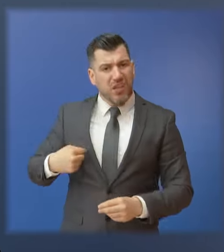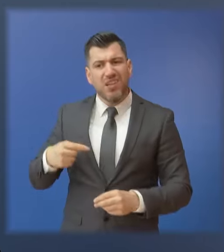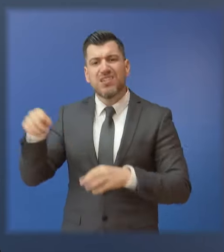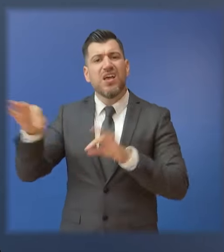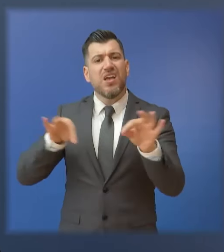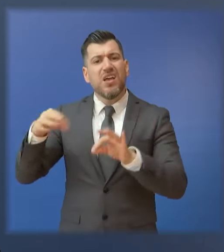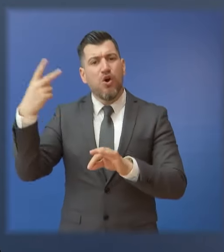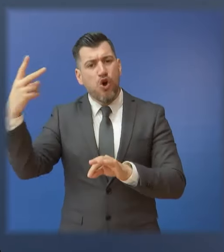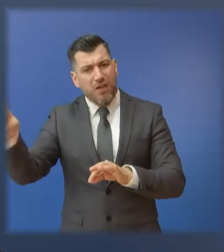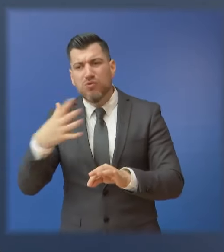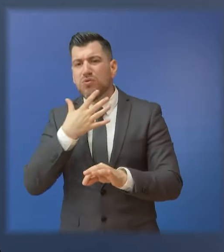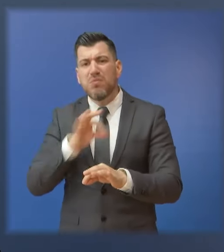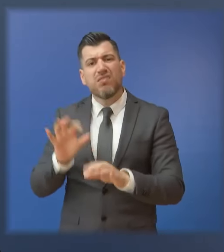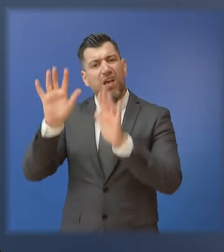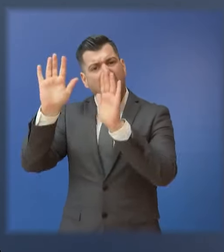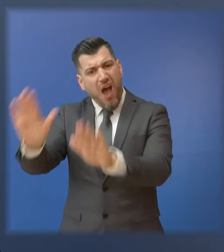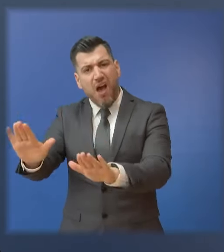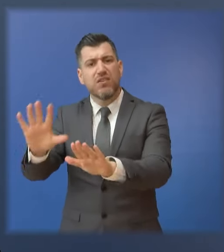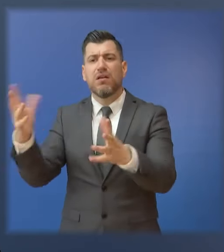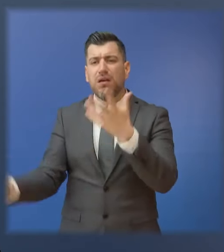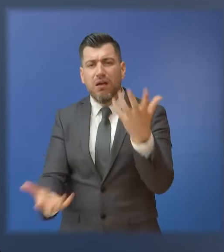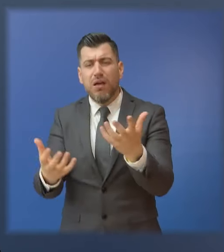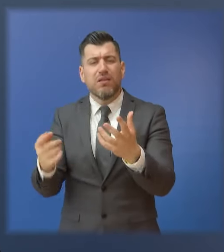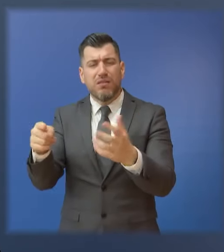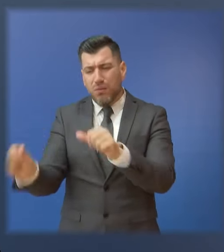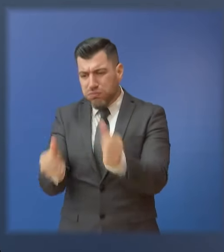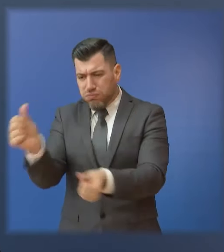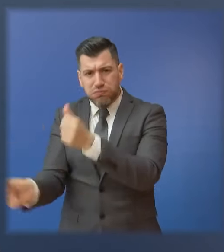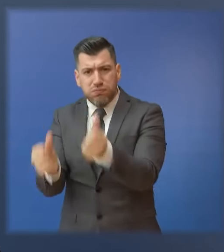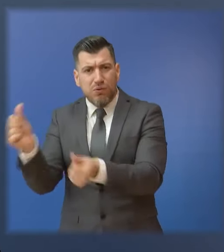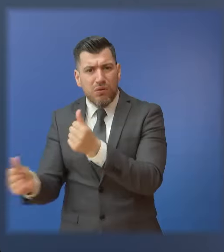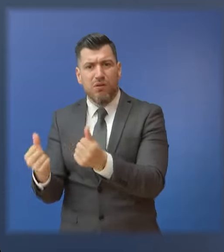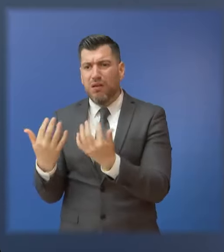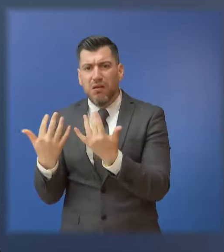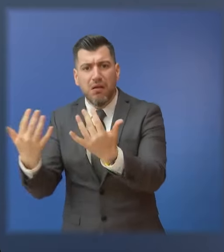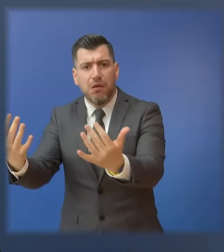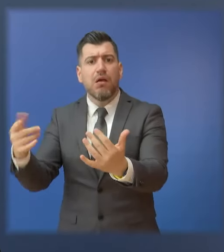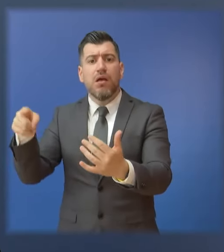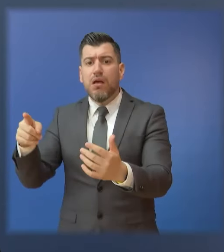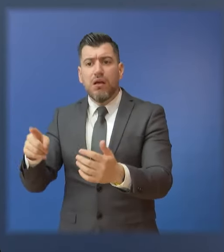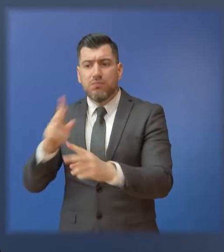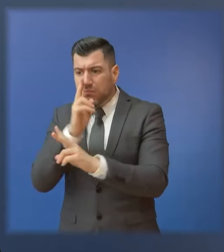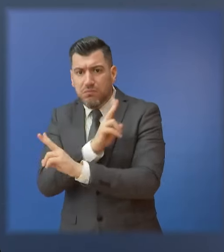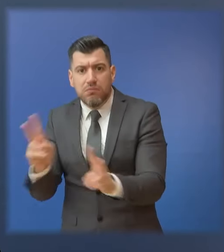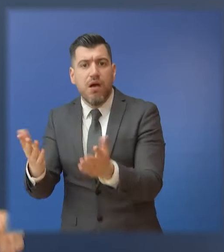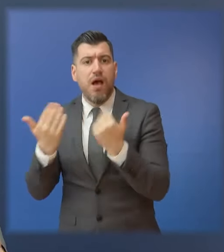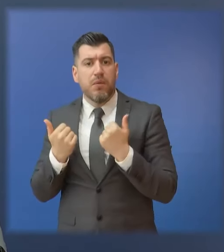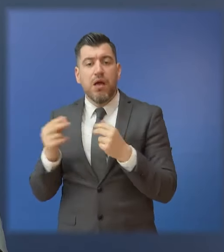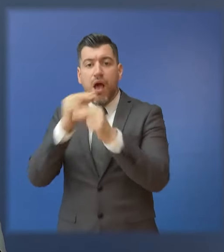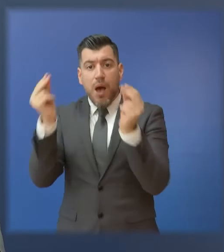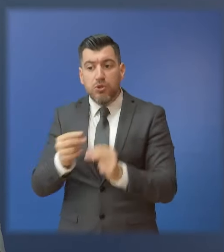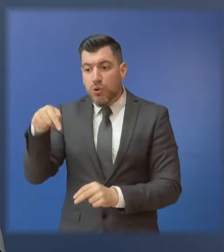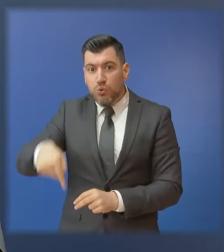ματα από τους καθαρισμούς των οικοπέδων τους δίχως να έχει υπάρξει μέριμνα από τους ίδιους για την απομάκρυνσή τους καθώς ο κίνδυνος